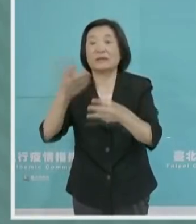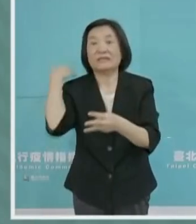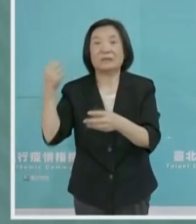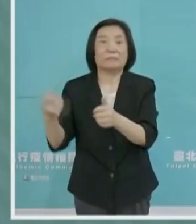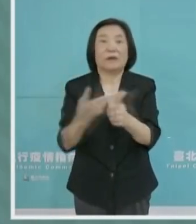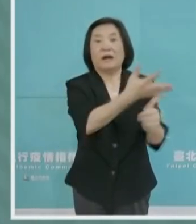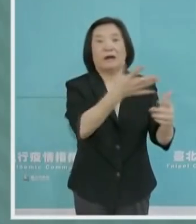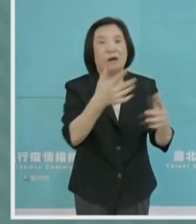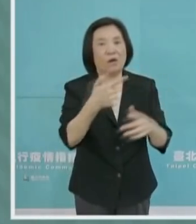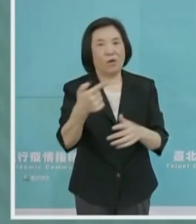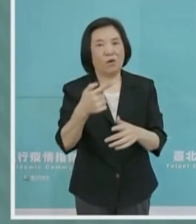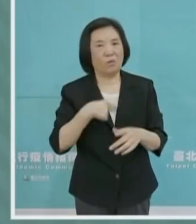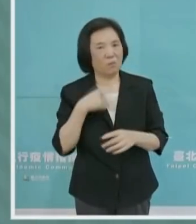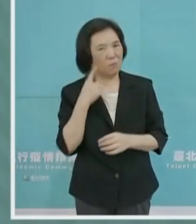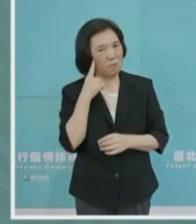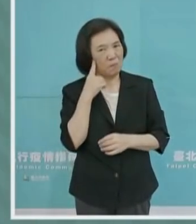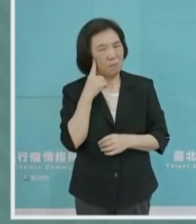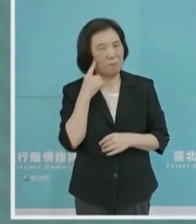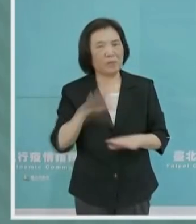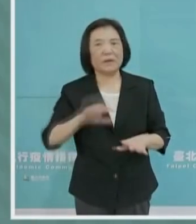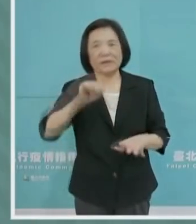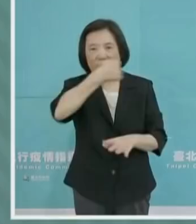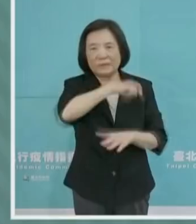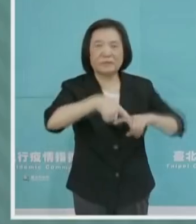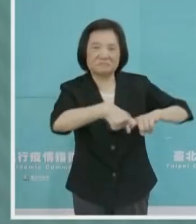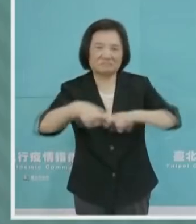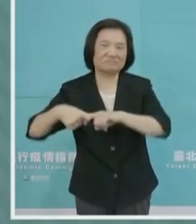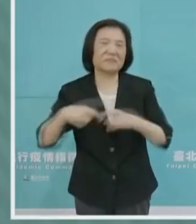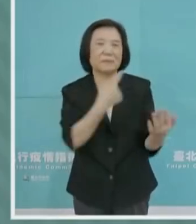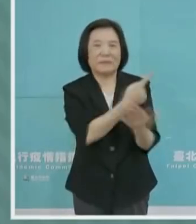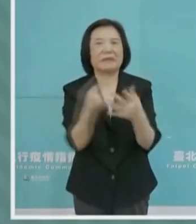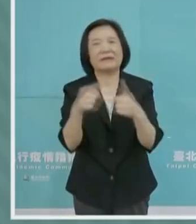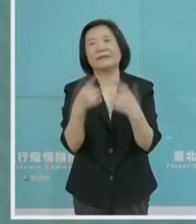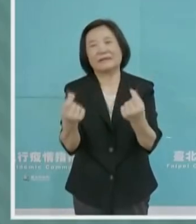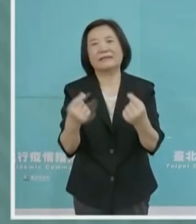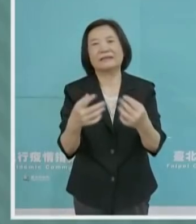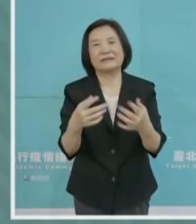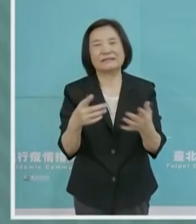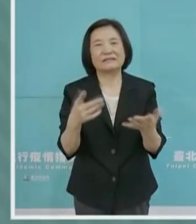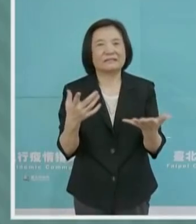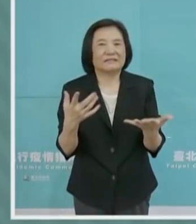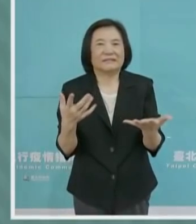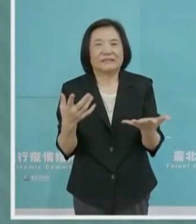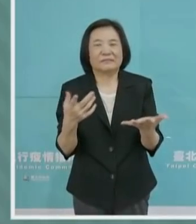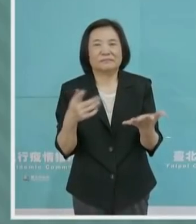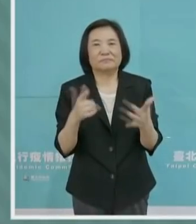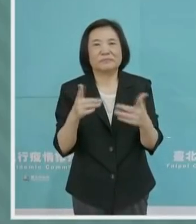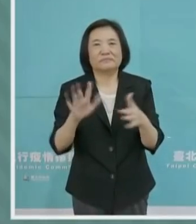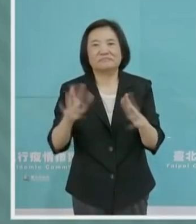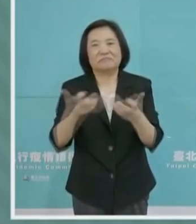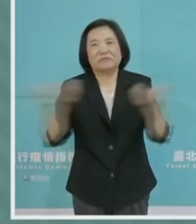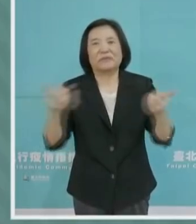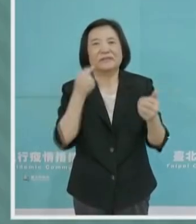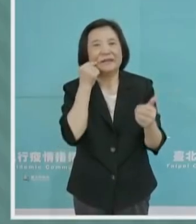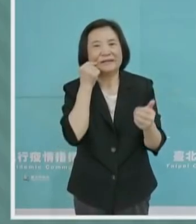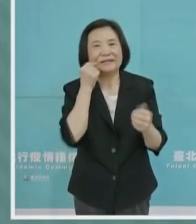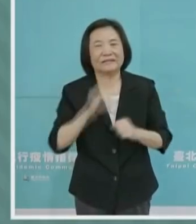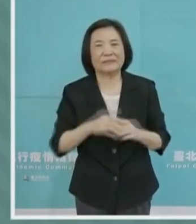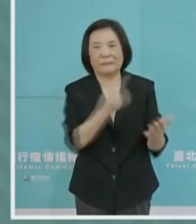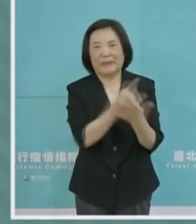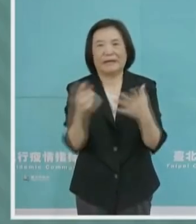堆感染了。所以台湾还是同岛一命，你知道，这时候就真的是同岛一命了。所